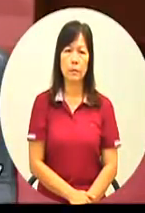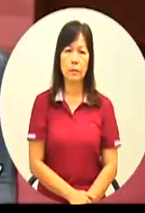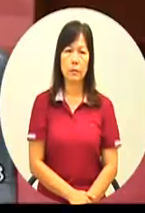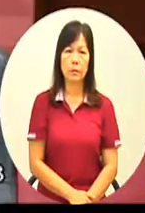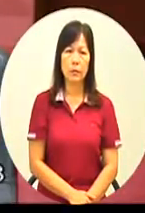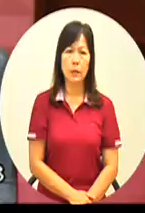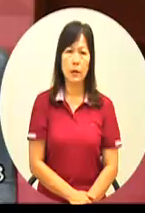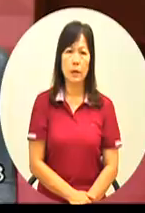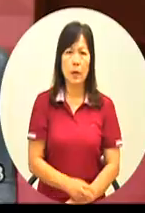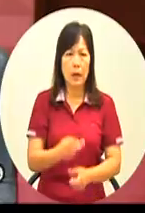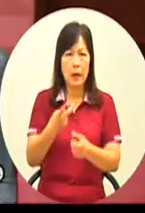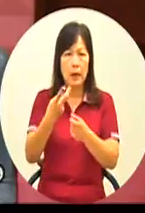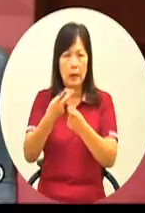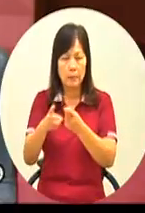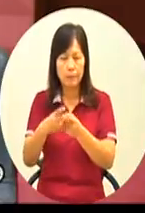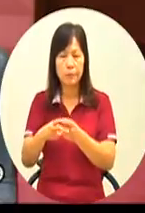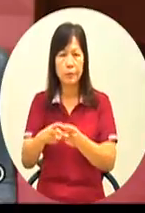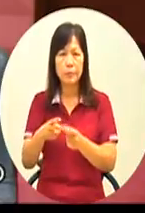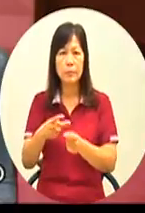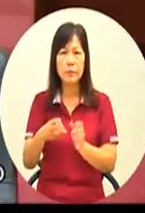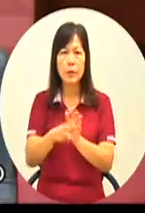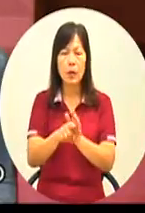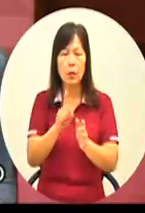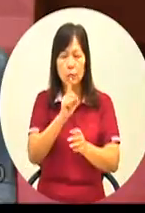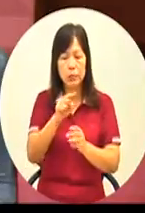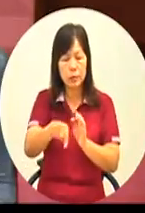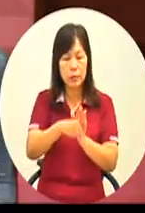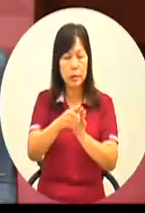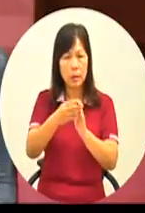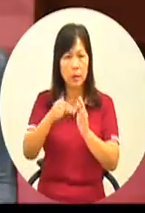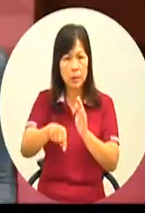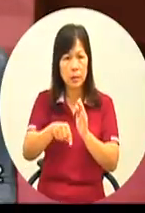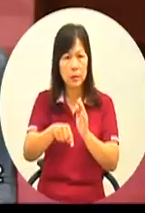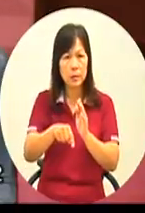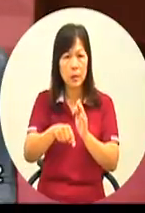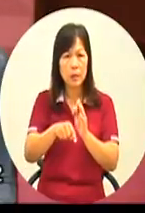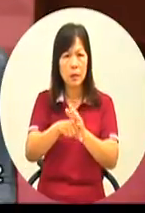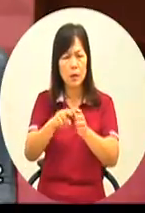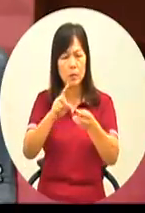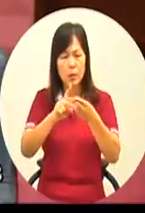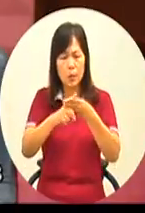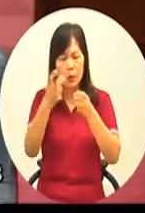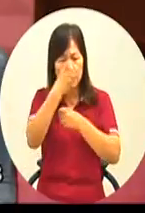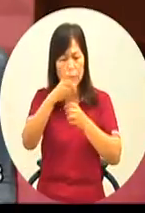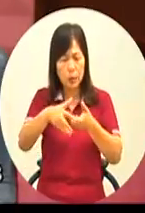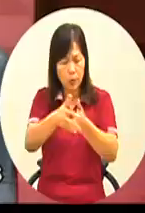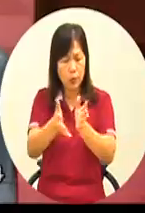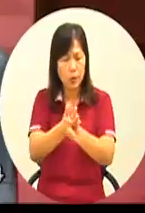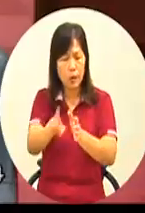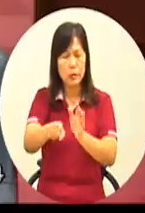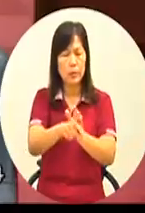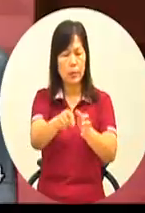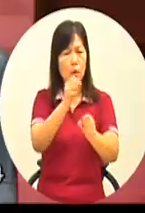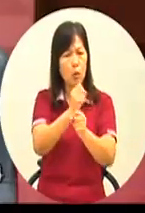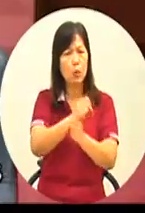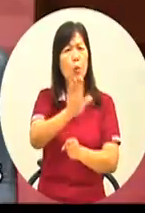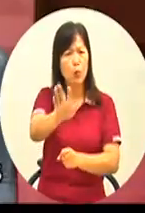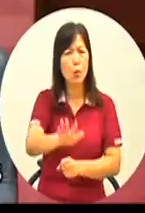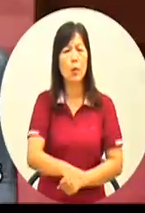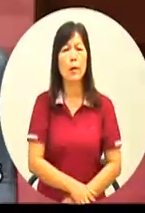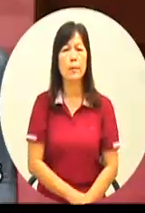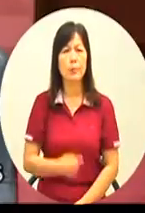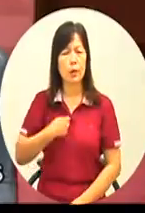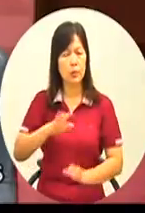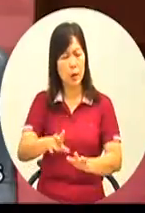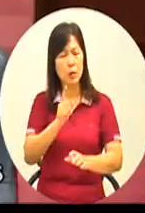好的，梁文忠。 我现在讲，你是目的事业管理主管机关，那个它是属于你们的业务啊。我现在讲的意思对不对？吼，